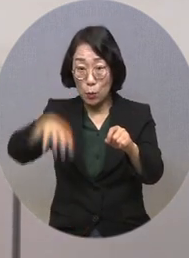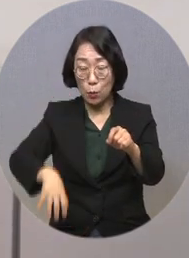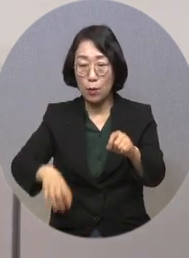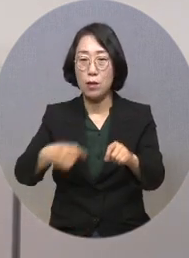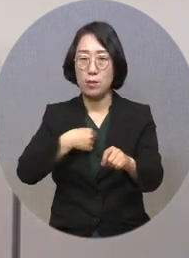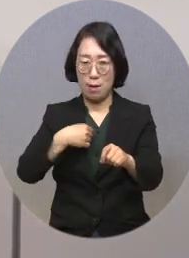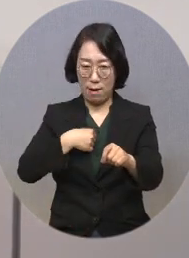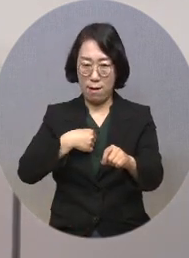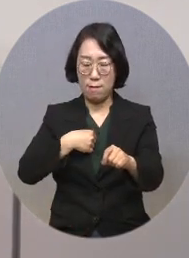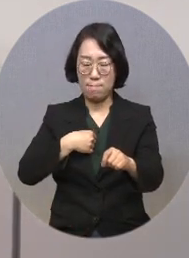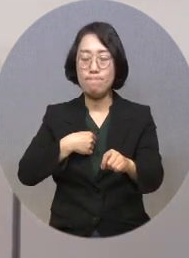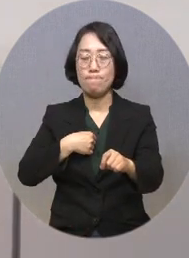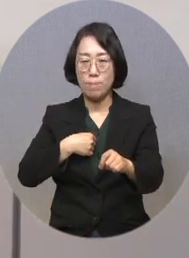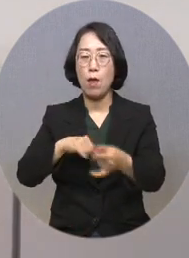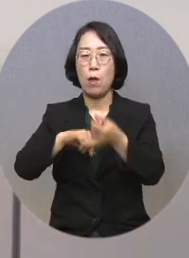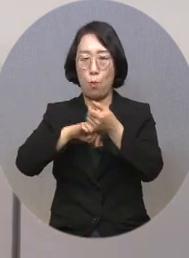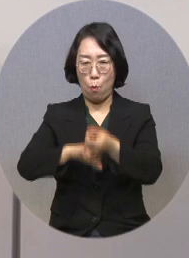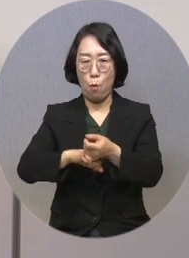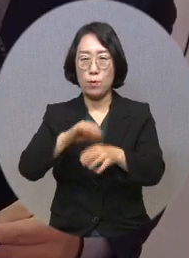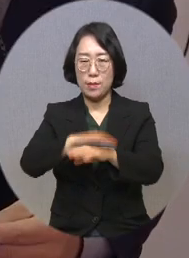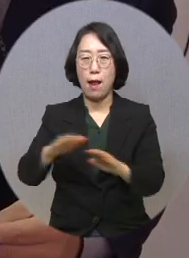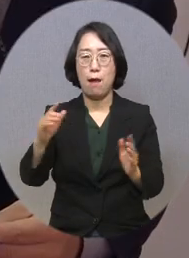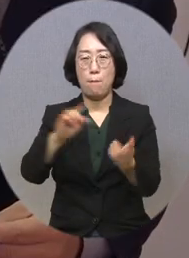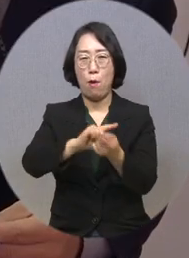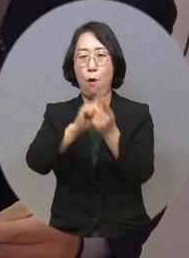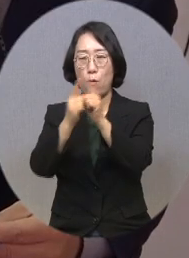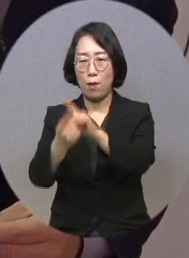김수겸이 반드시 이뤄내겠습니다.